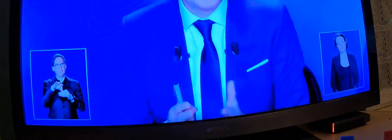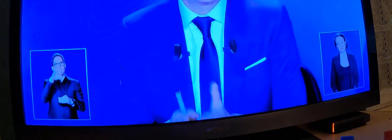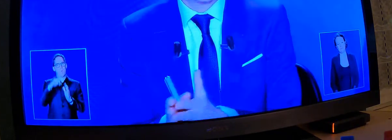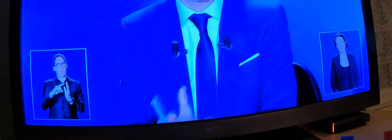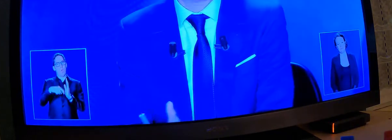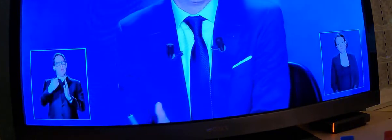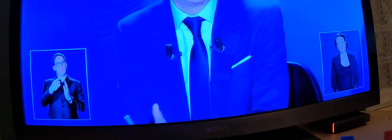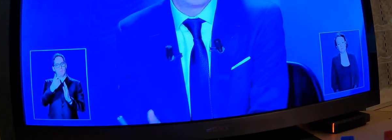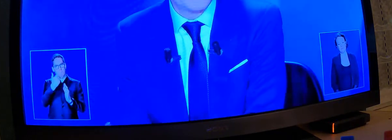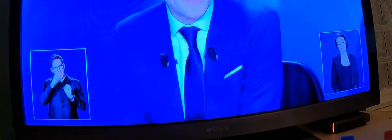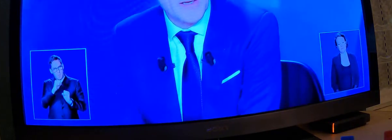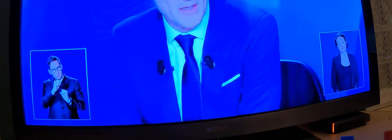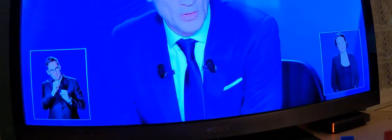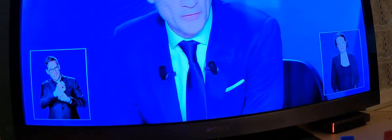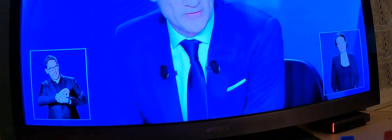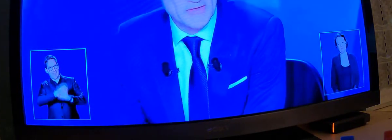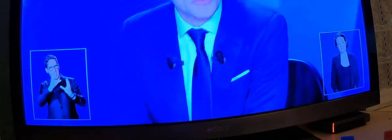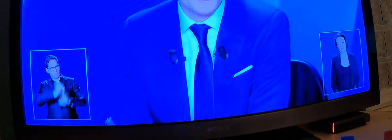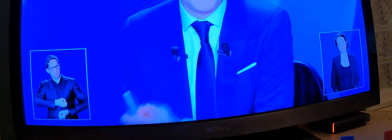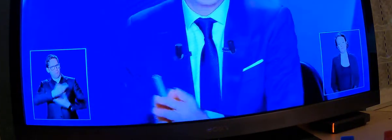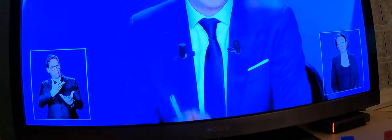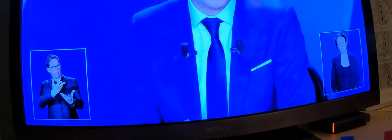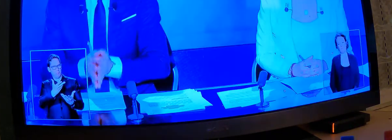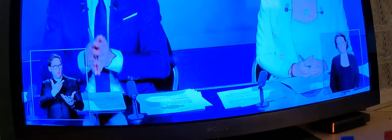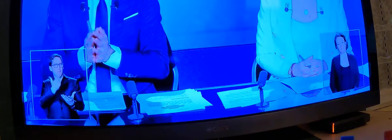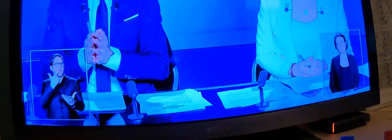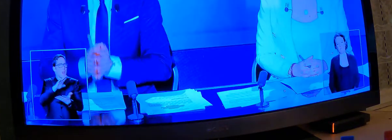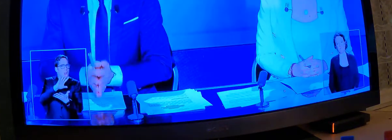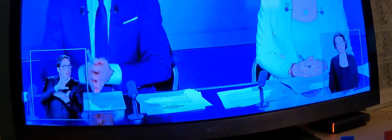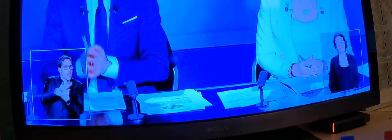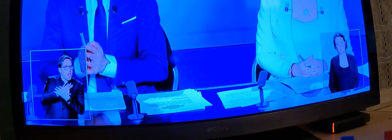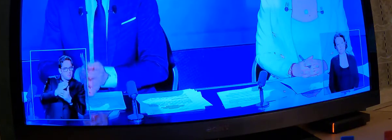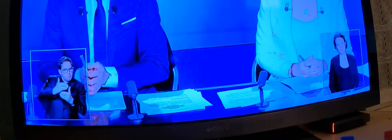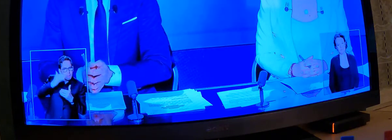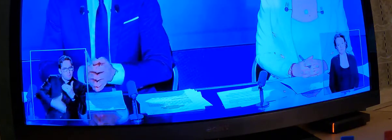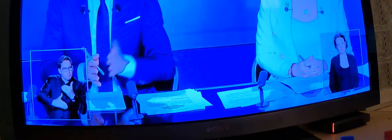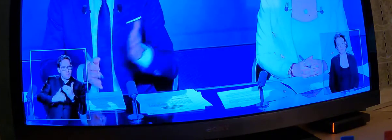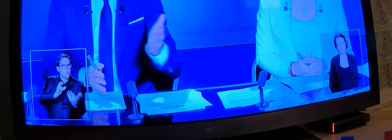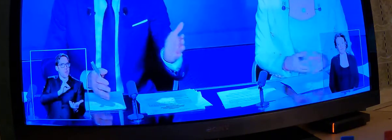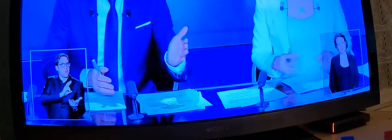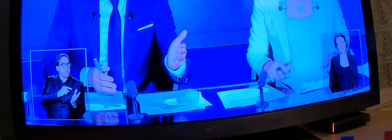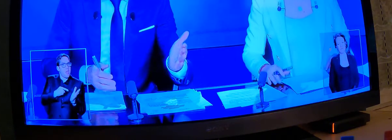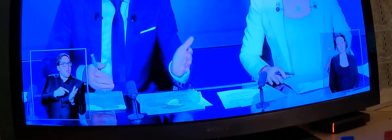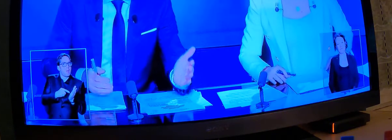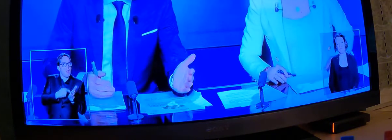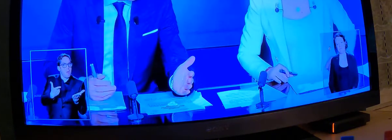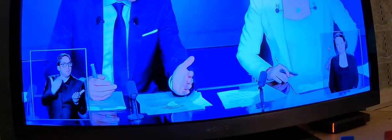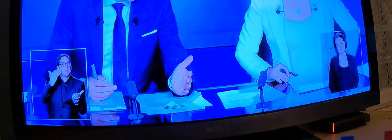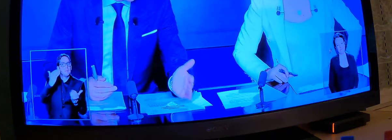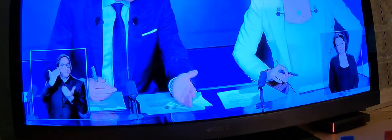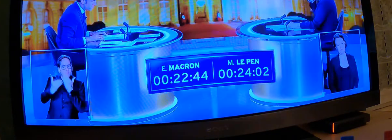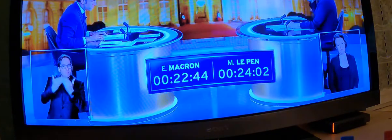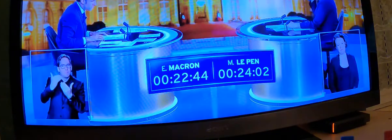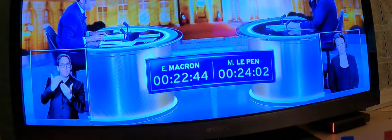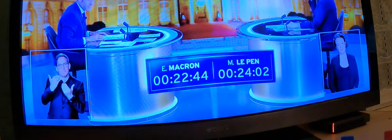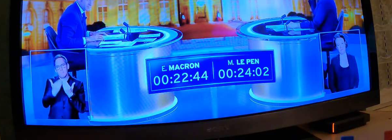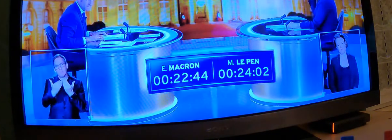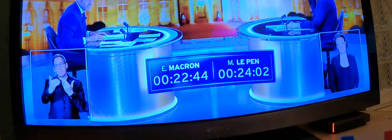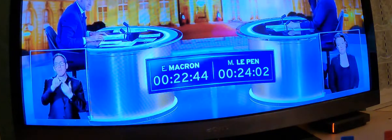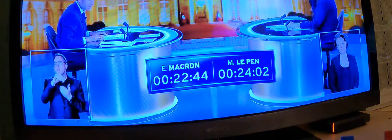République, pouvez-vous dire clairement aux Français ce soir à quel âge ils partiront à la retraite à la fin d'un éventuel second quinquennat